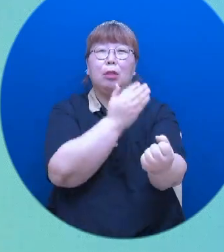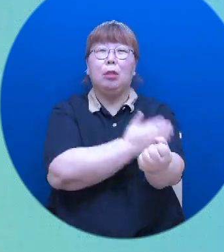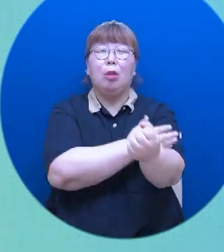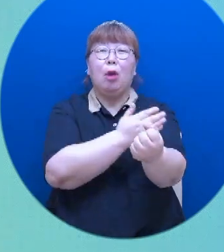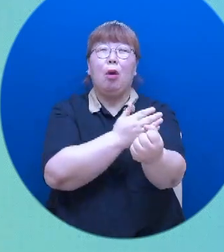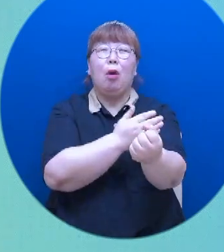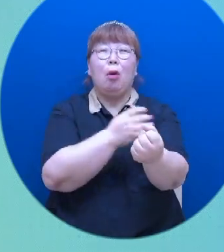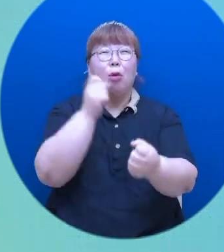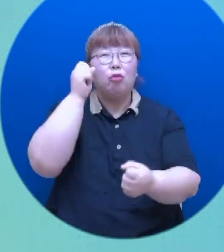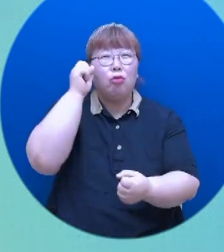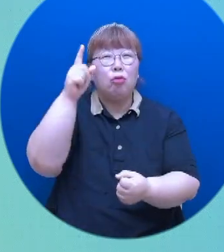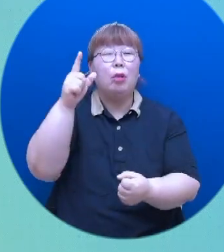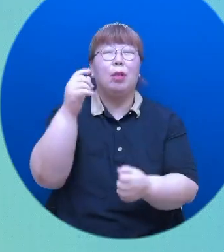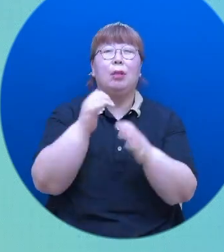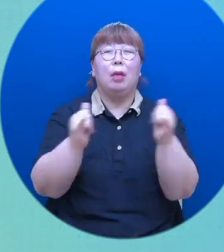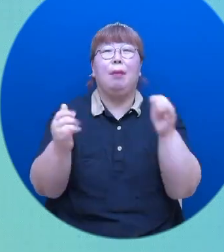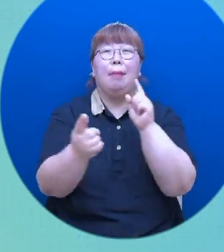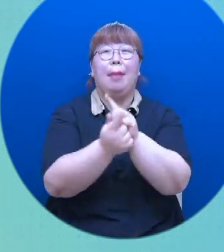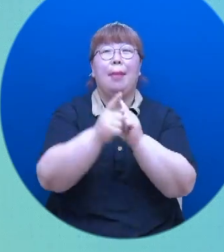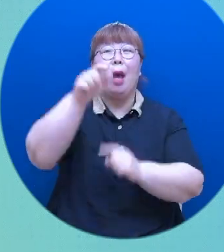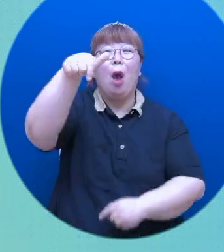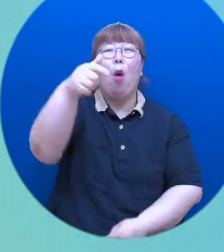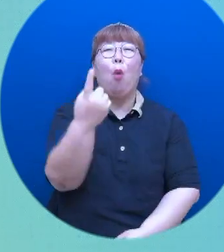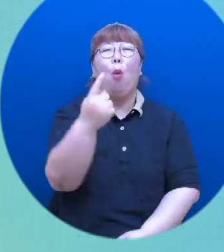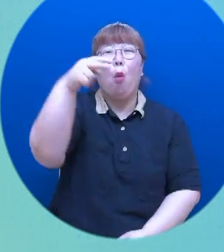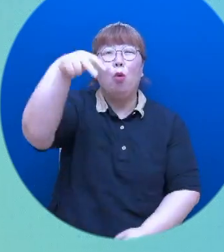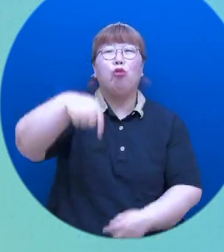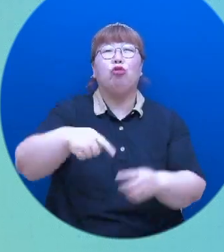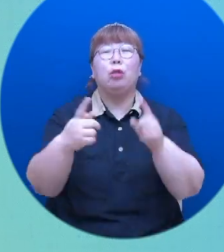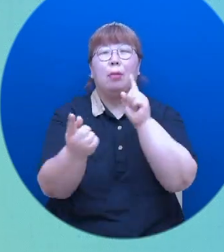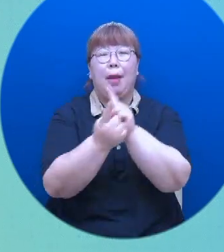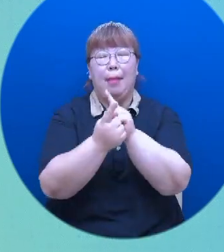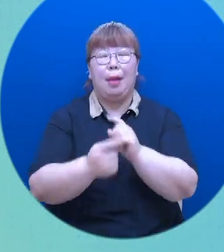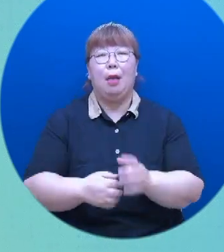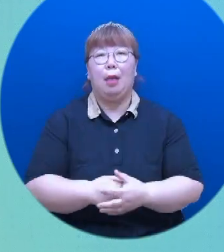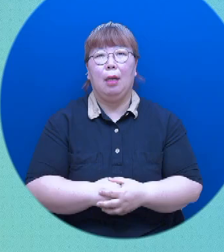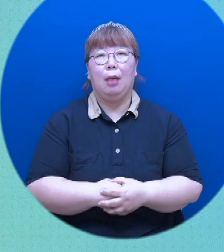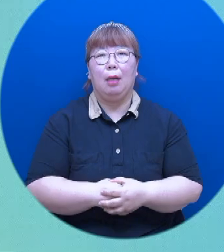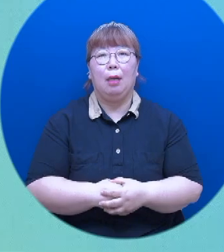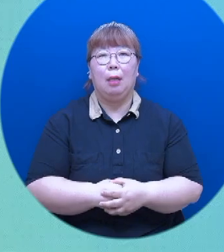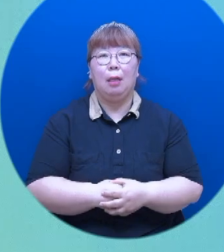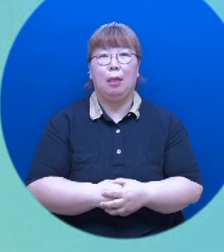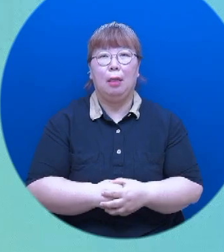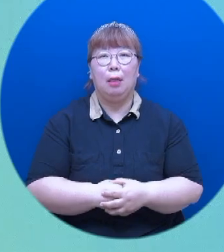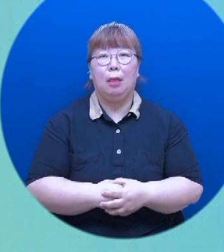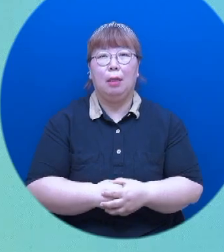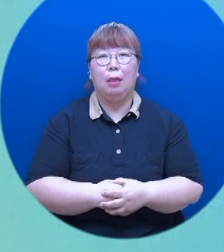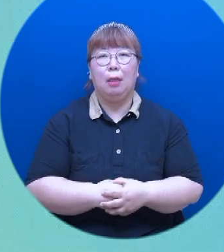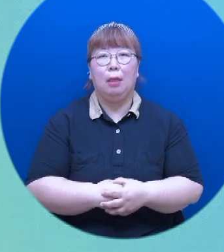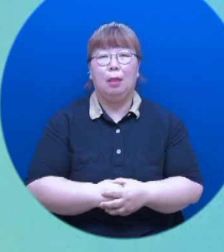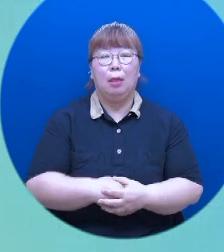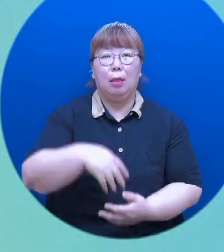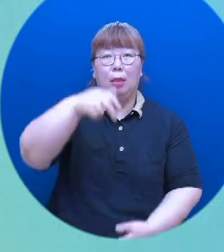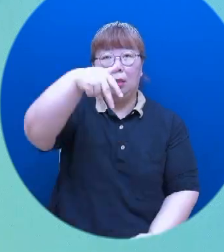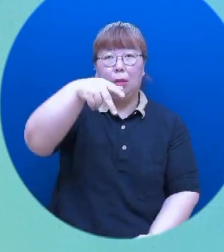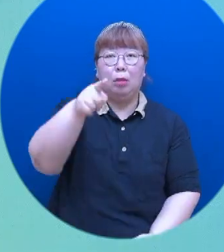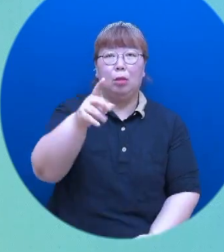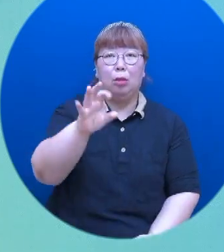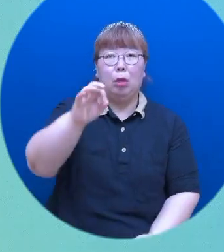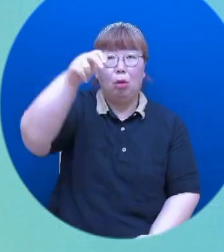고수는 어떤 사람일까? 그 고수를 설명하면서 정주영